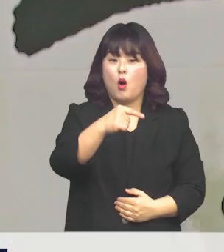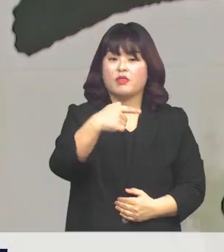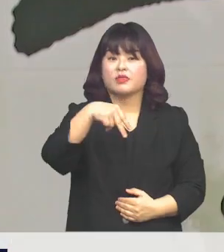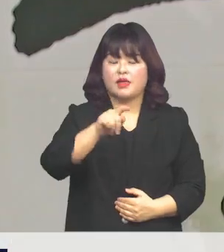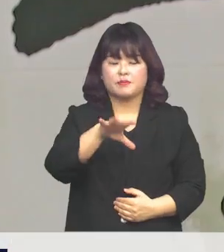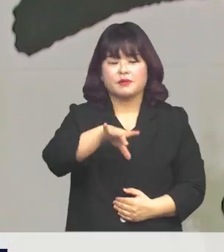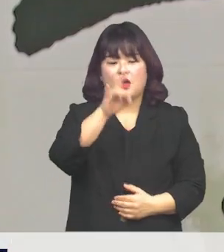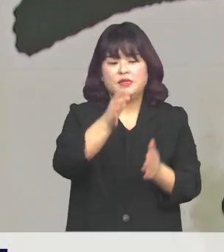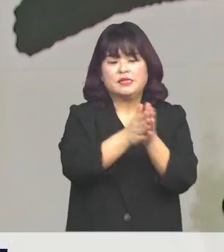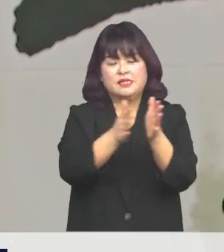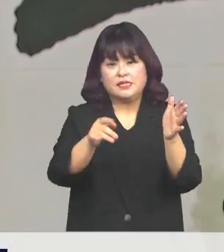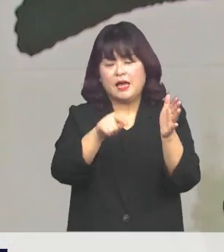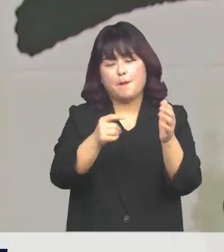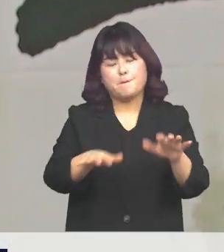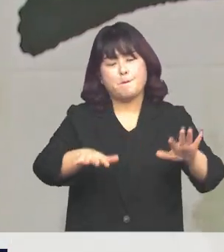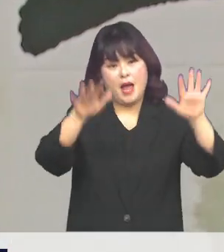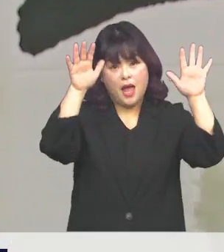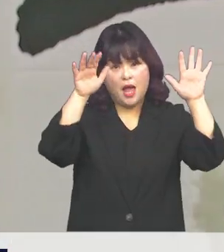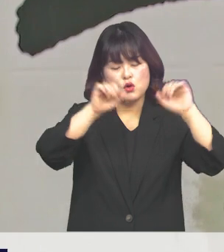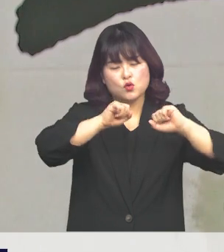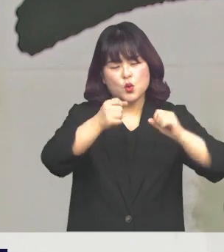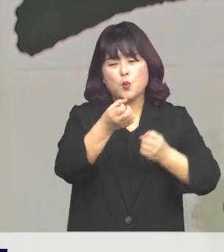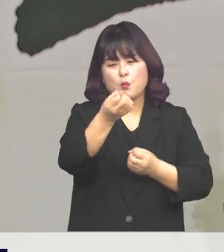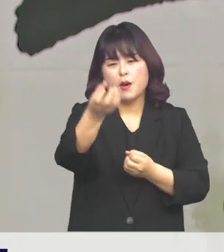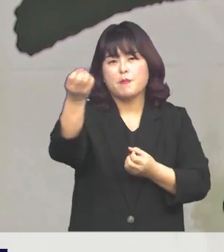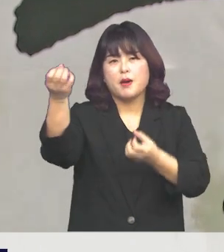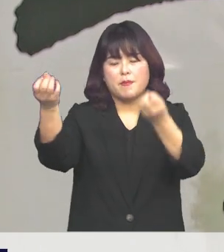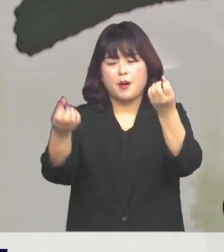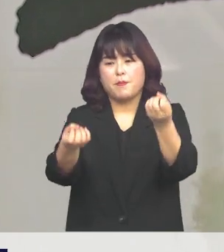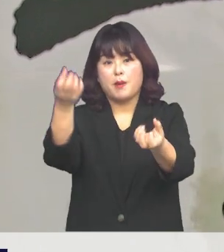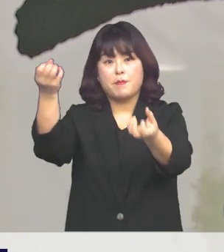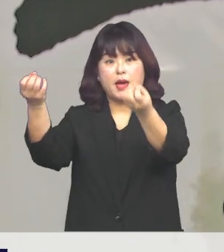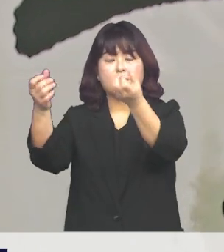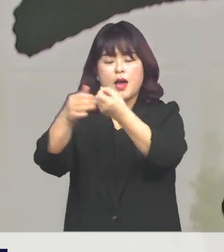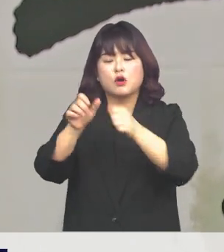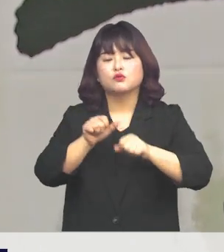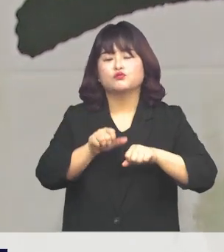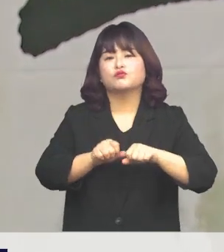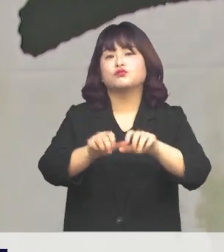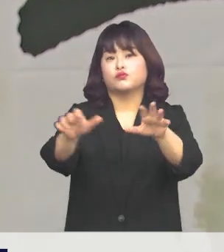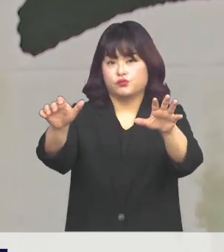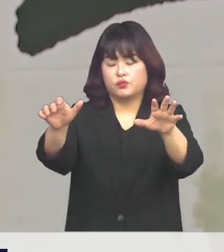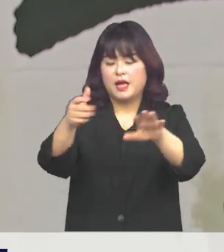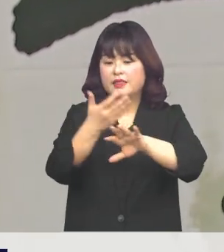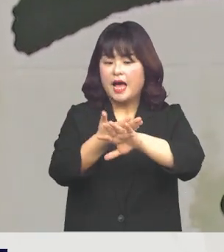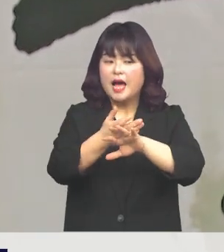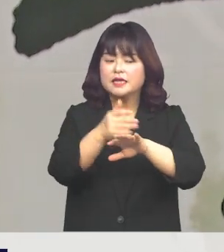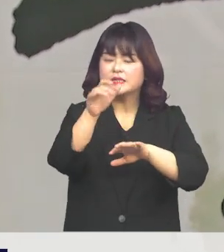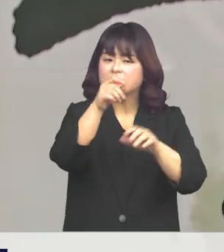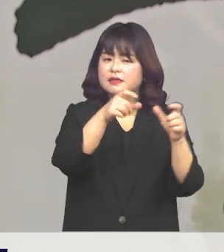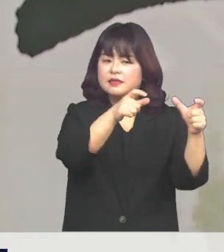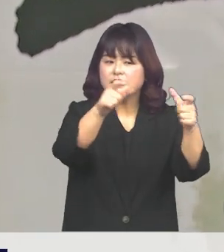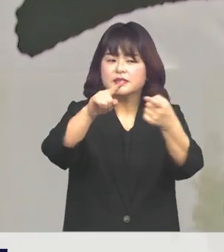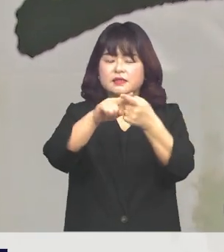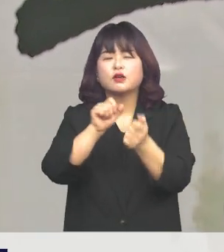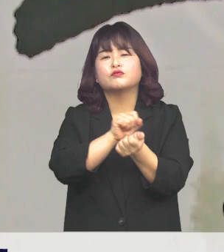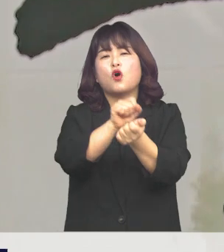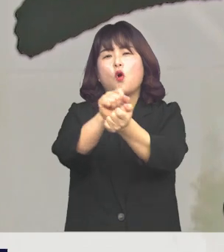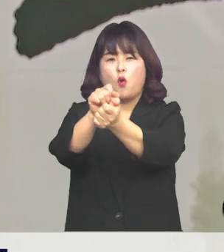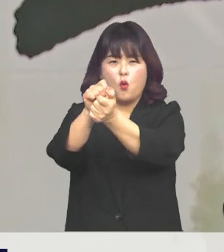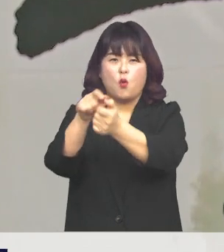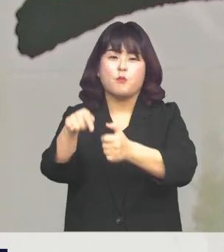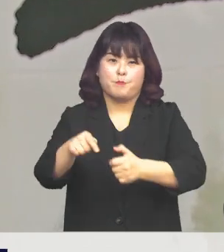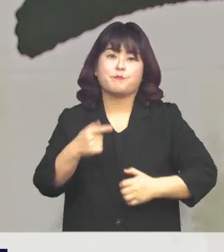원삼에서 비롯된 만세운동은 들불이 되어서 용인 전역으로 퍼졌고 다른 지역에도 큰